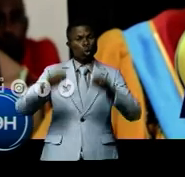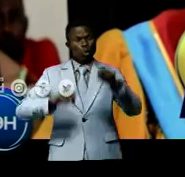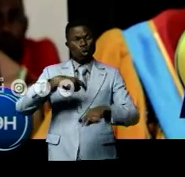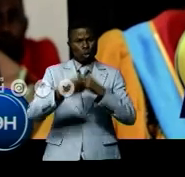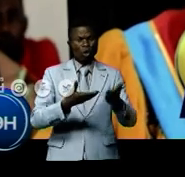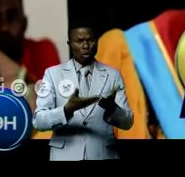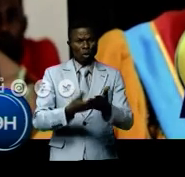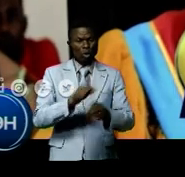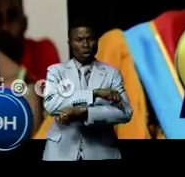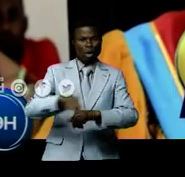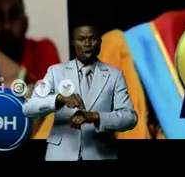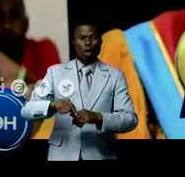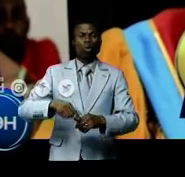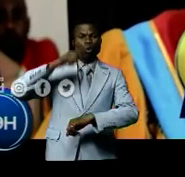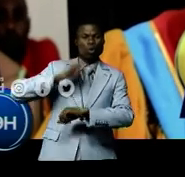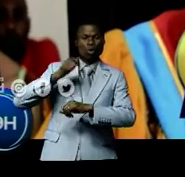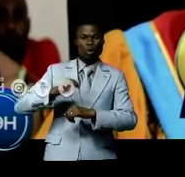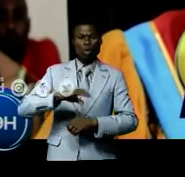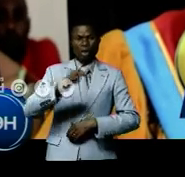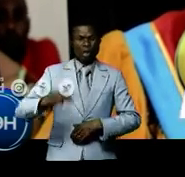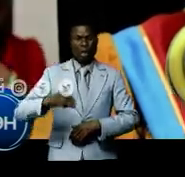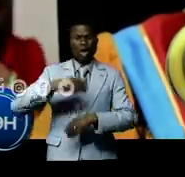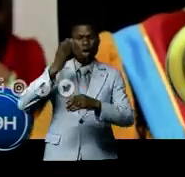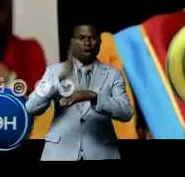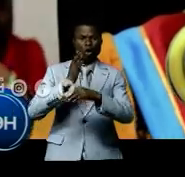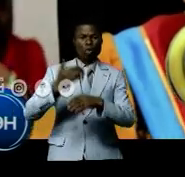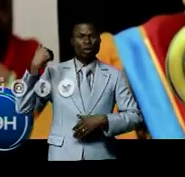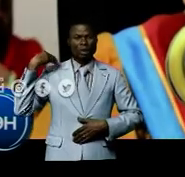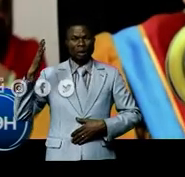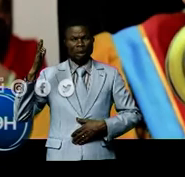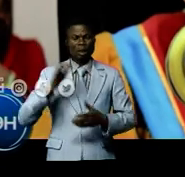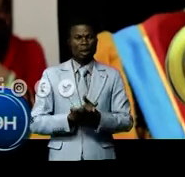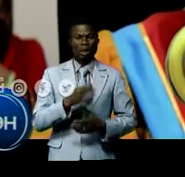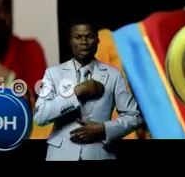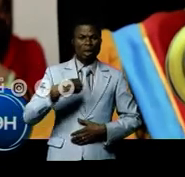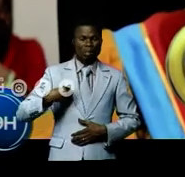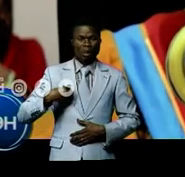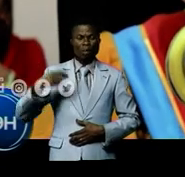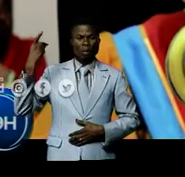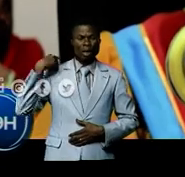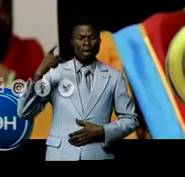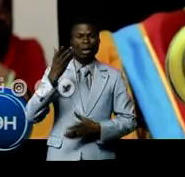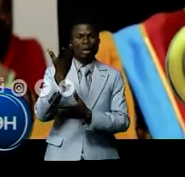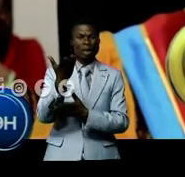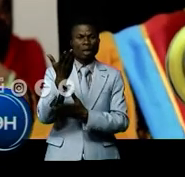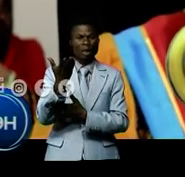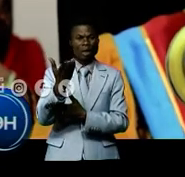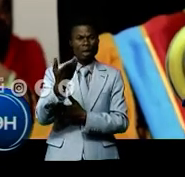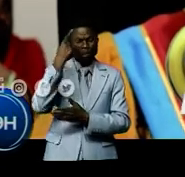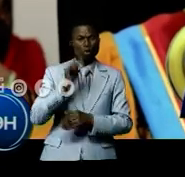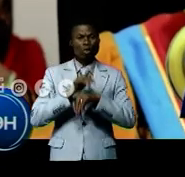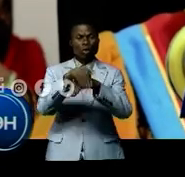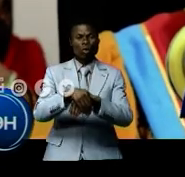commencé à la cour d'appel du Maniema, puis au Conseil d'État. L'honorable Gertrude Kitembo plaide pour